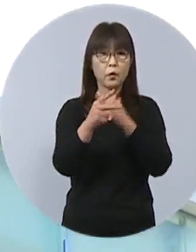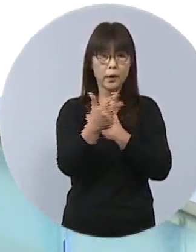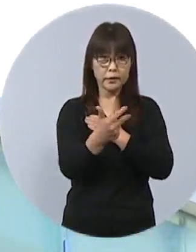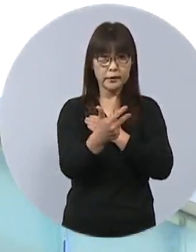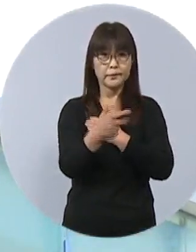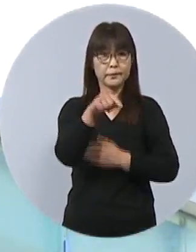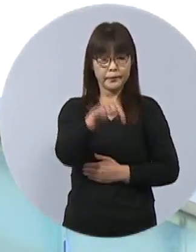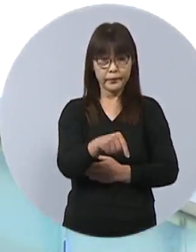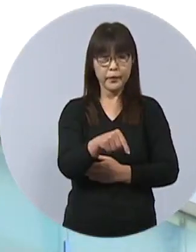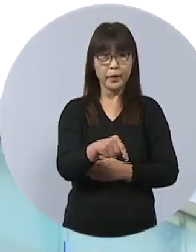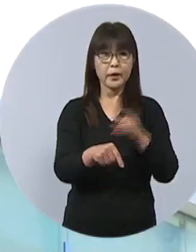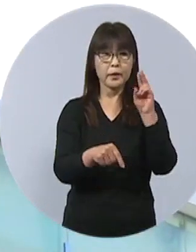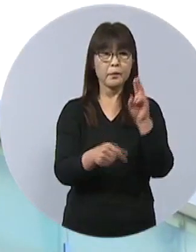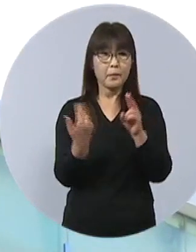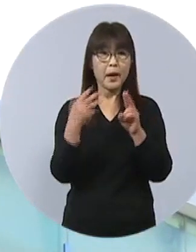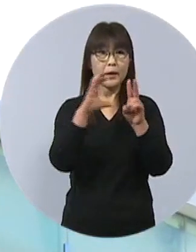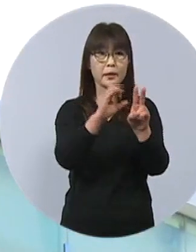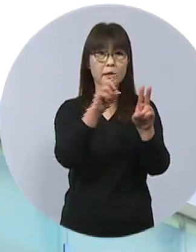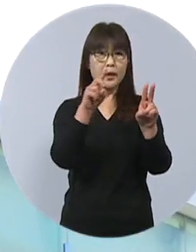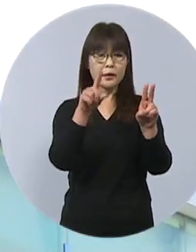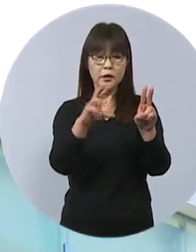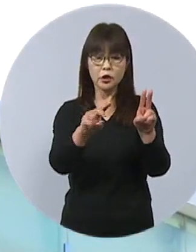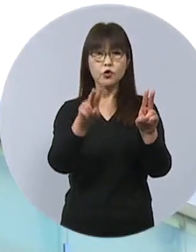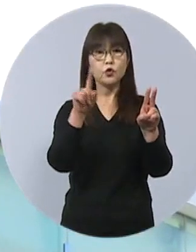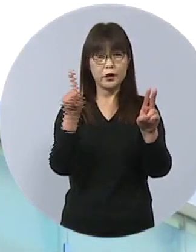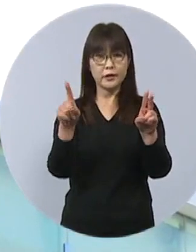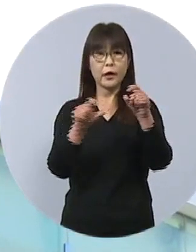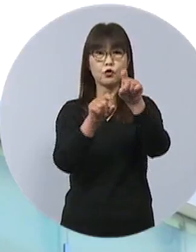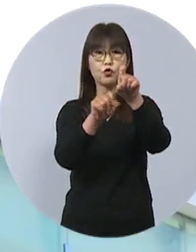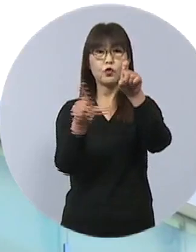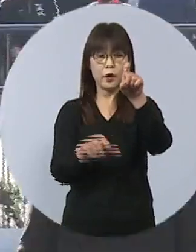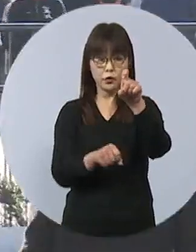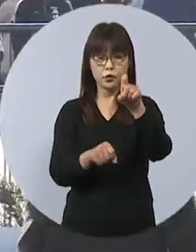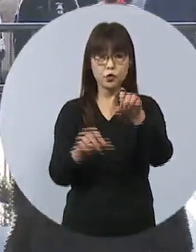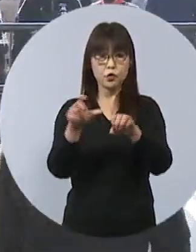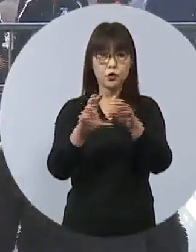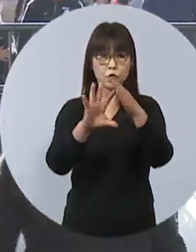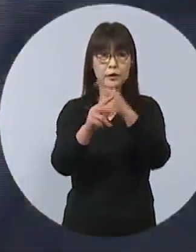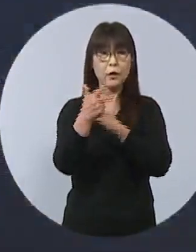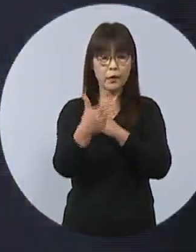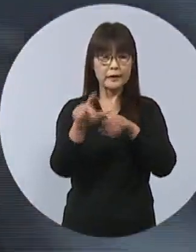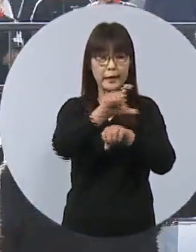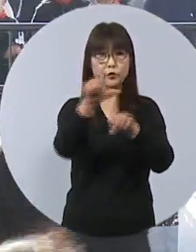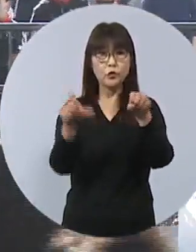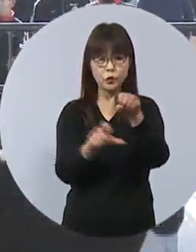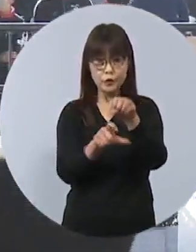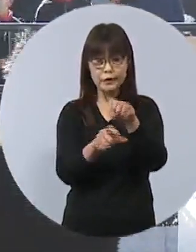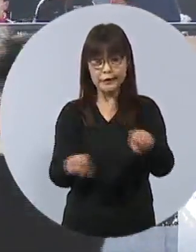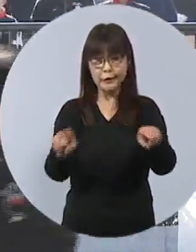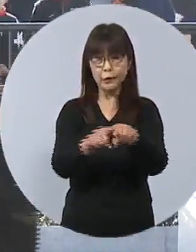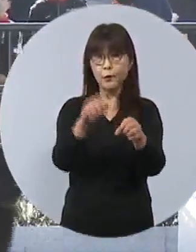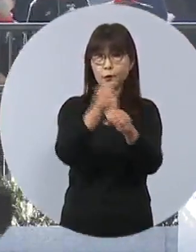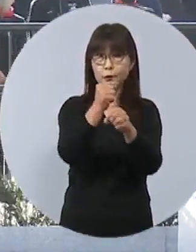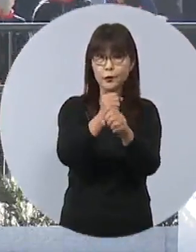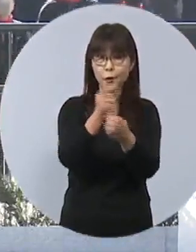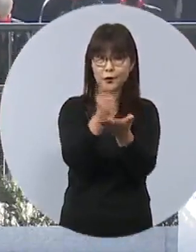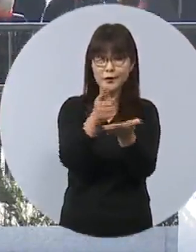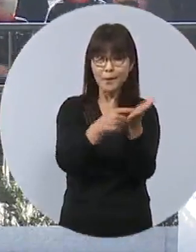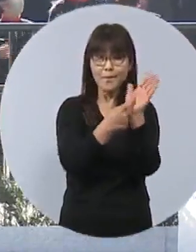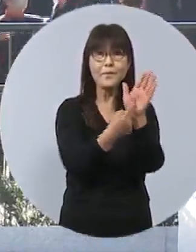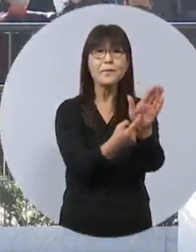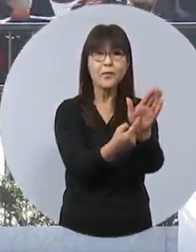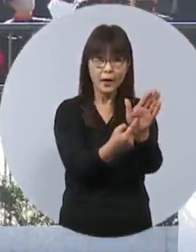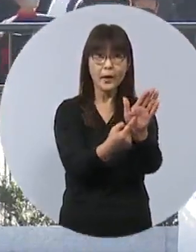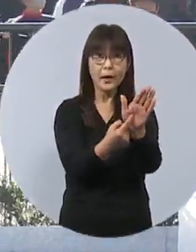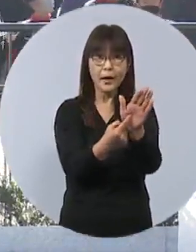ても2021年10月に藤沢市 SDGs 競争指針を策定し、市民や